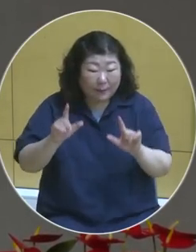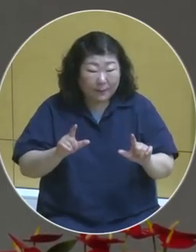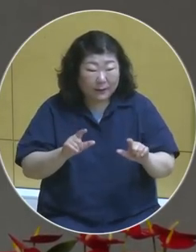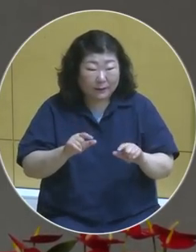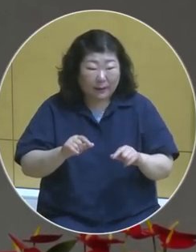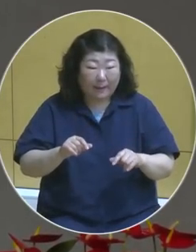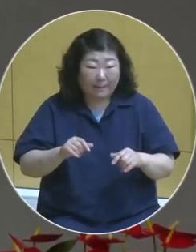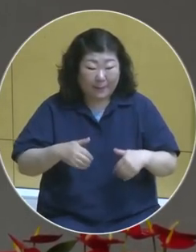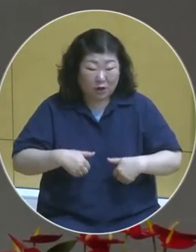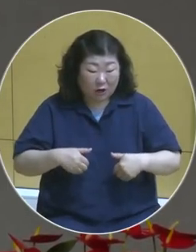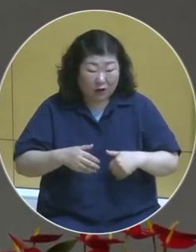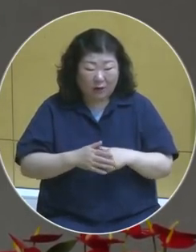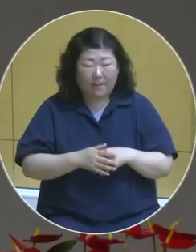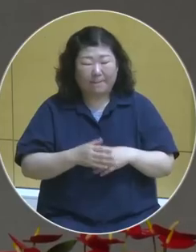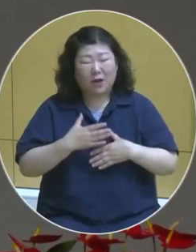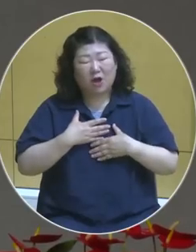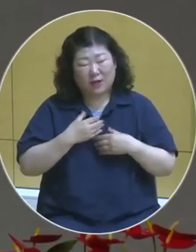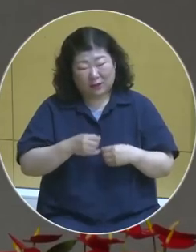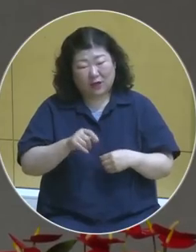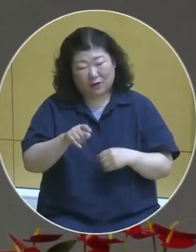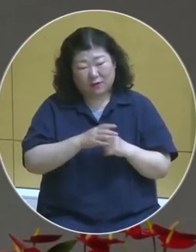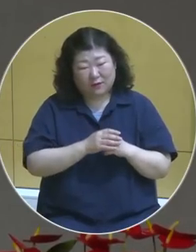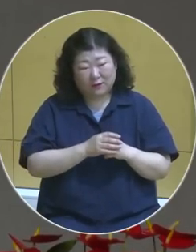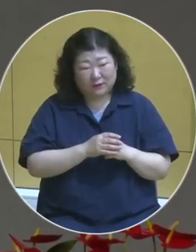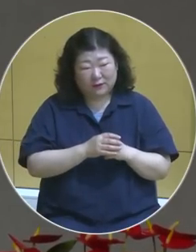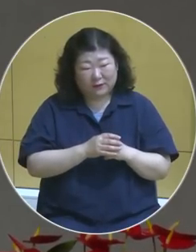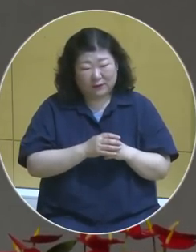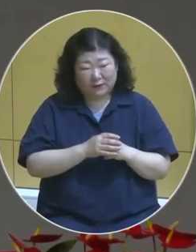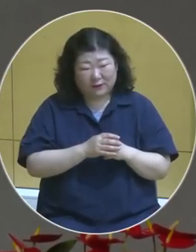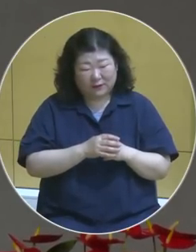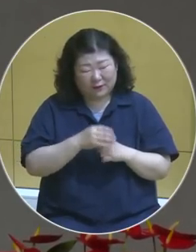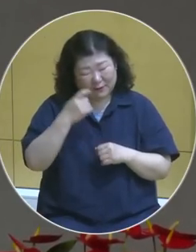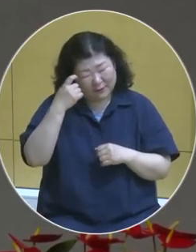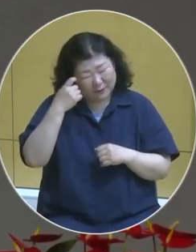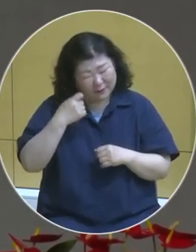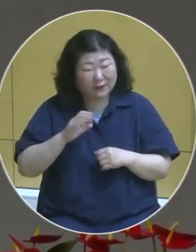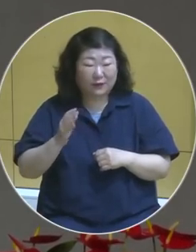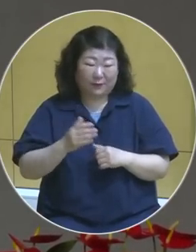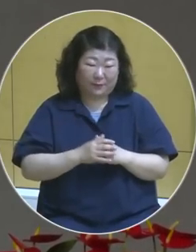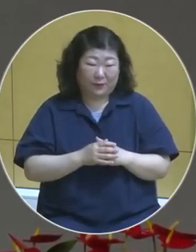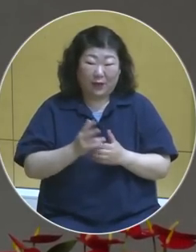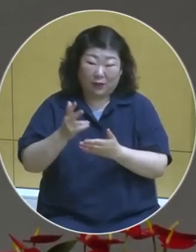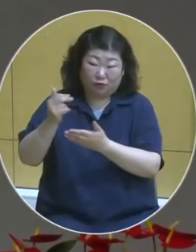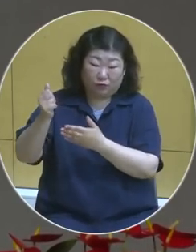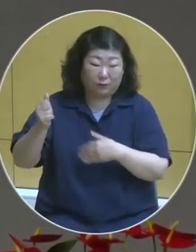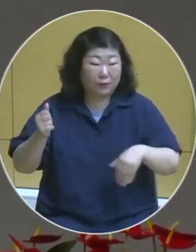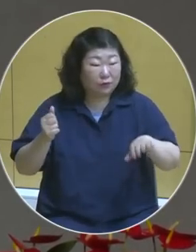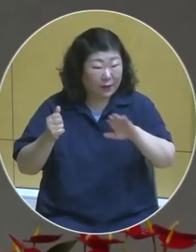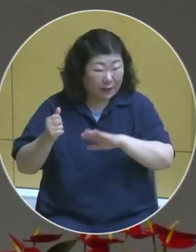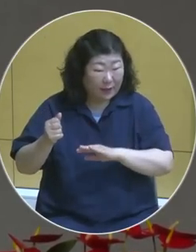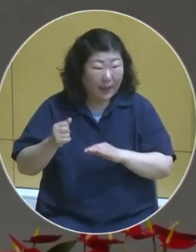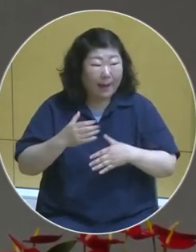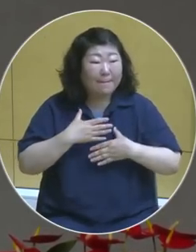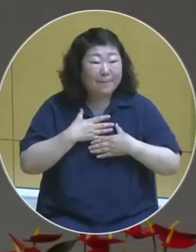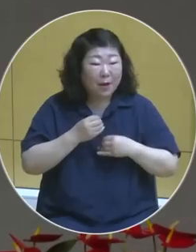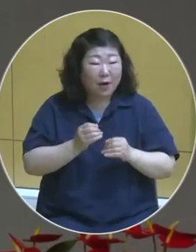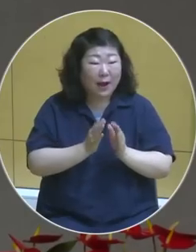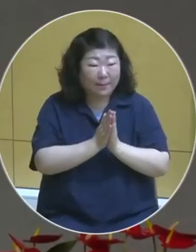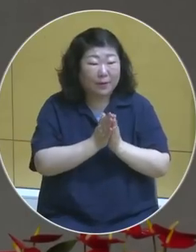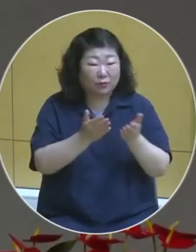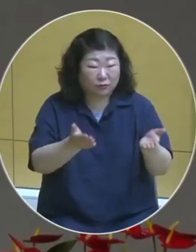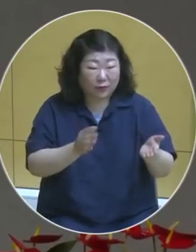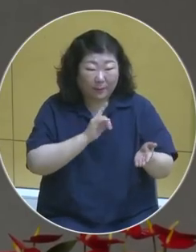것은 평안이라는 것을 우리가 살아갈수록 더 느끼게 됩니다. 우리 주님께서 우리에게 평안을 빌라고 했는데 순종해서 우리가